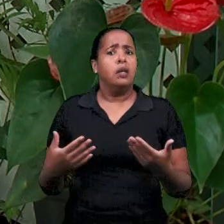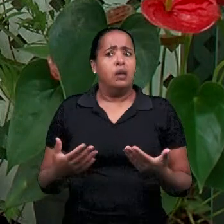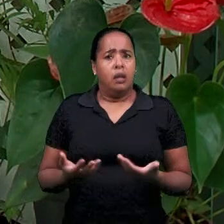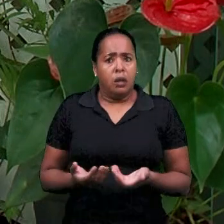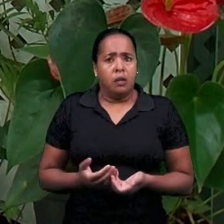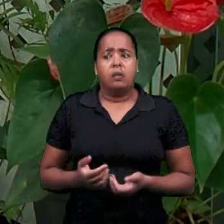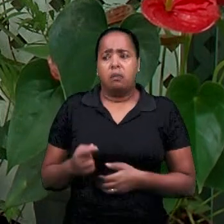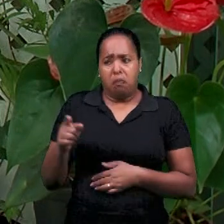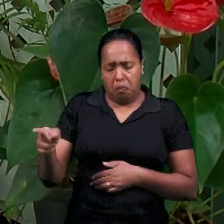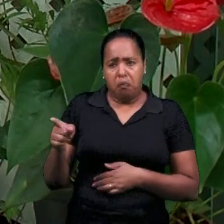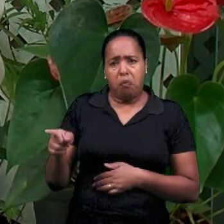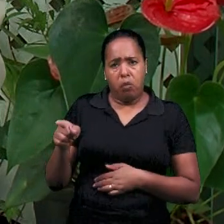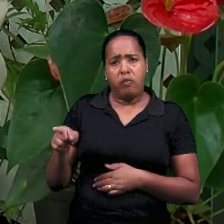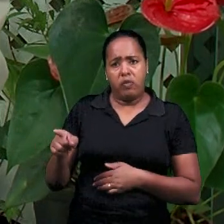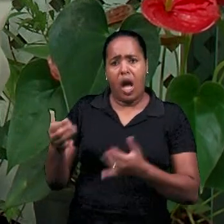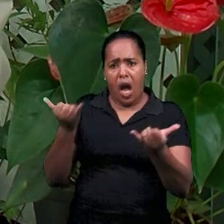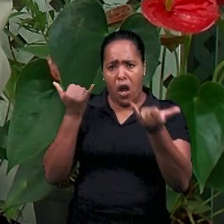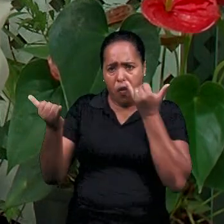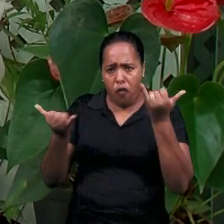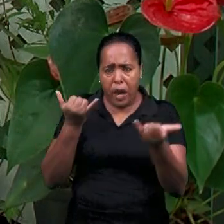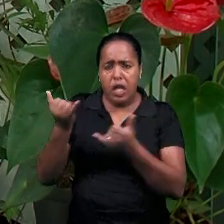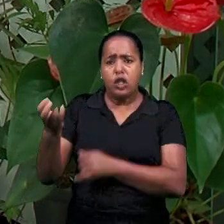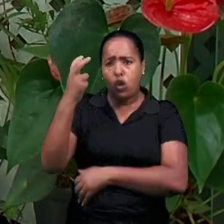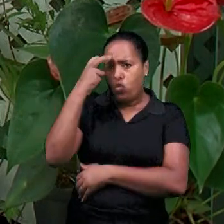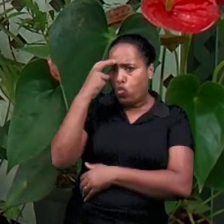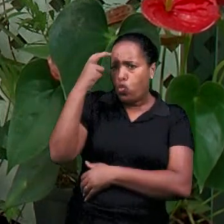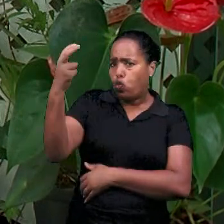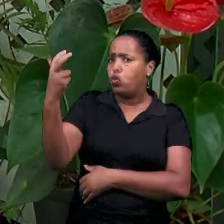un peuple très bien situé